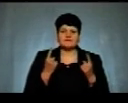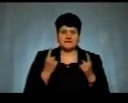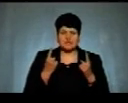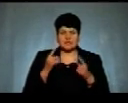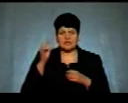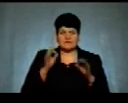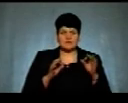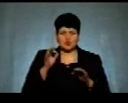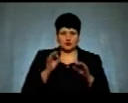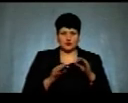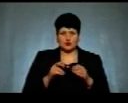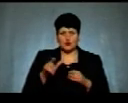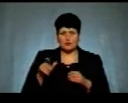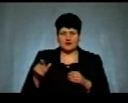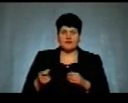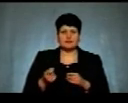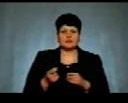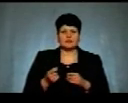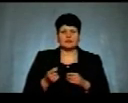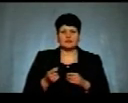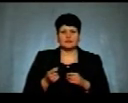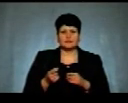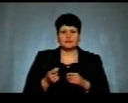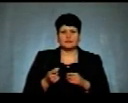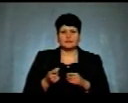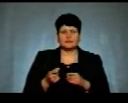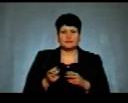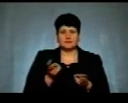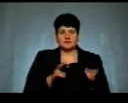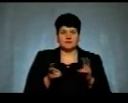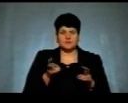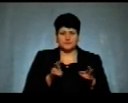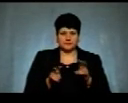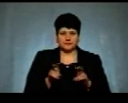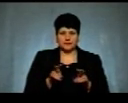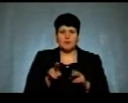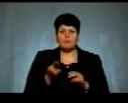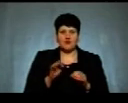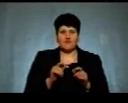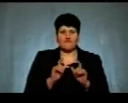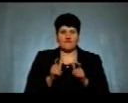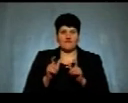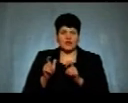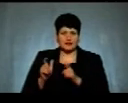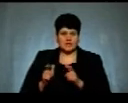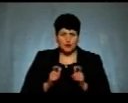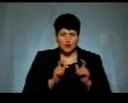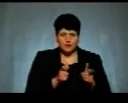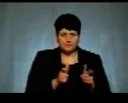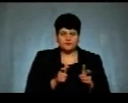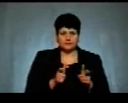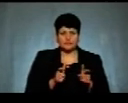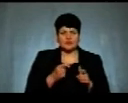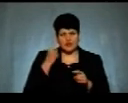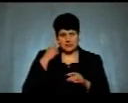великий відсоток громадян з'явилися військові комісаріати по виклику військових комісаріатів як